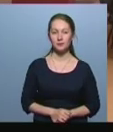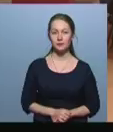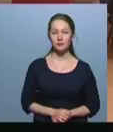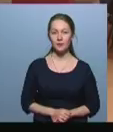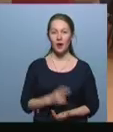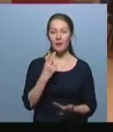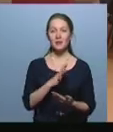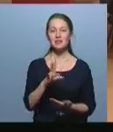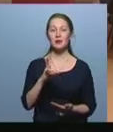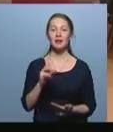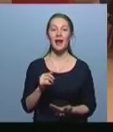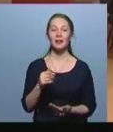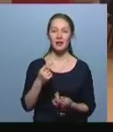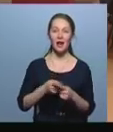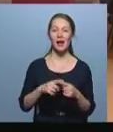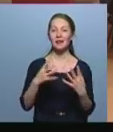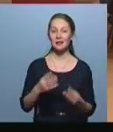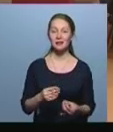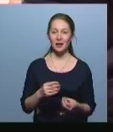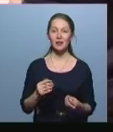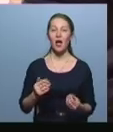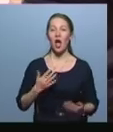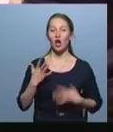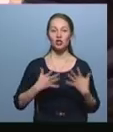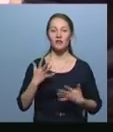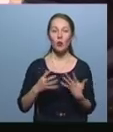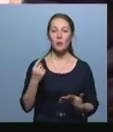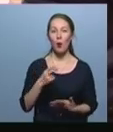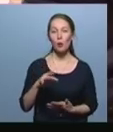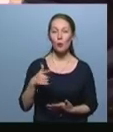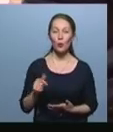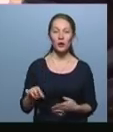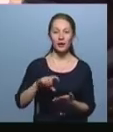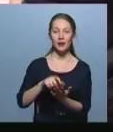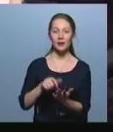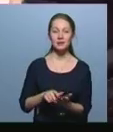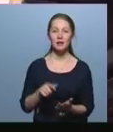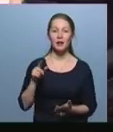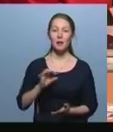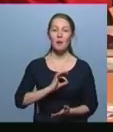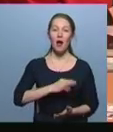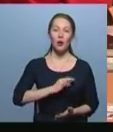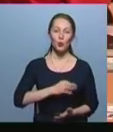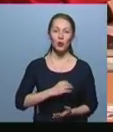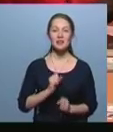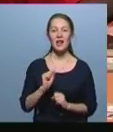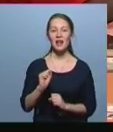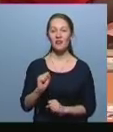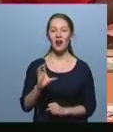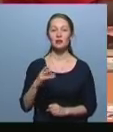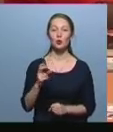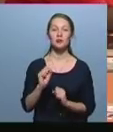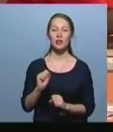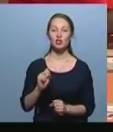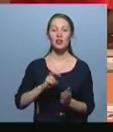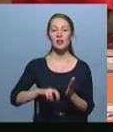Несмотря на будний день, в здании Малопругинского ДК оживленно. В одном помещении юристы, адвокаты, судебные приставы, специалисты соцзащиты,